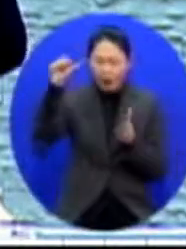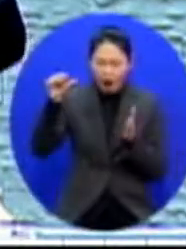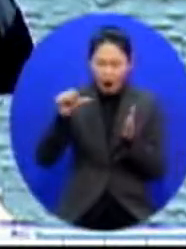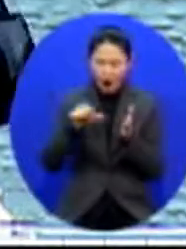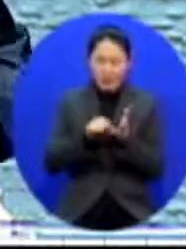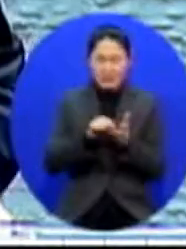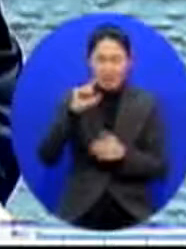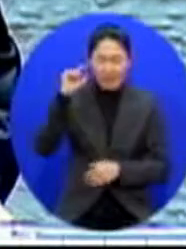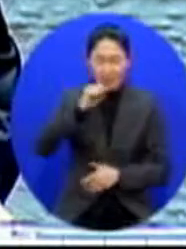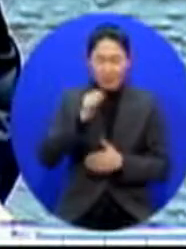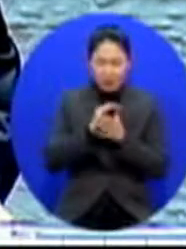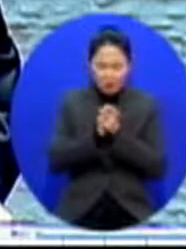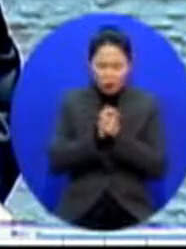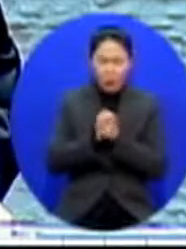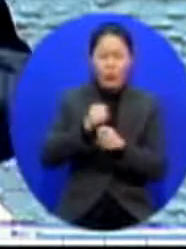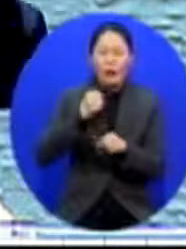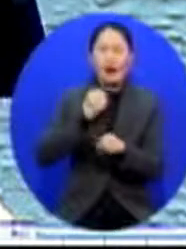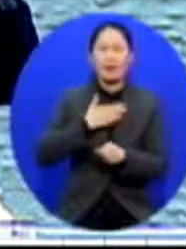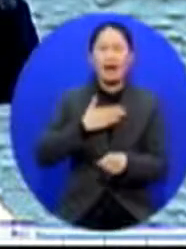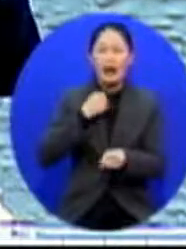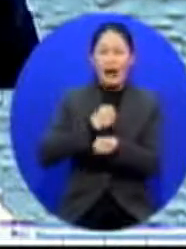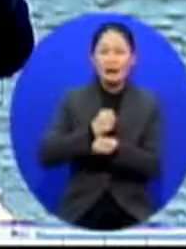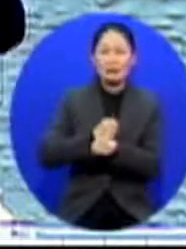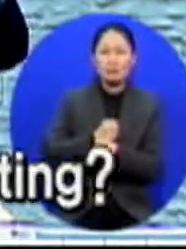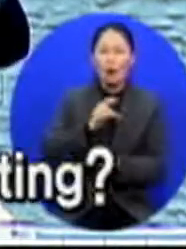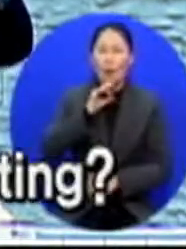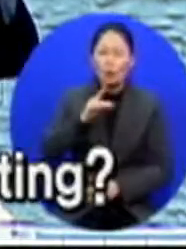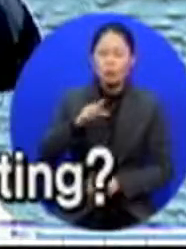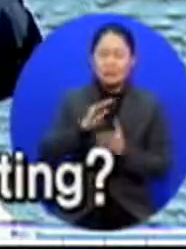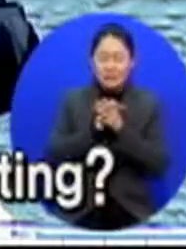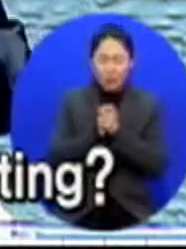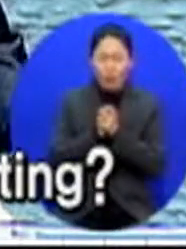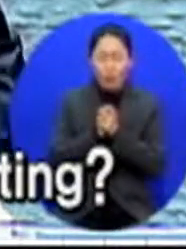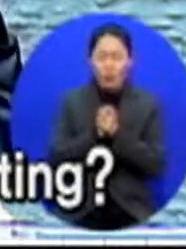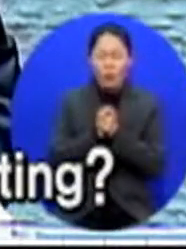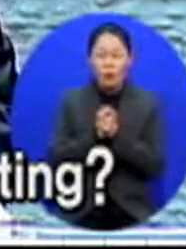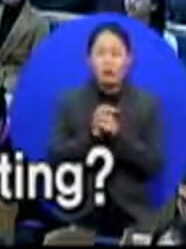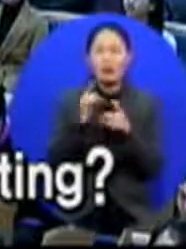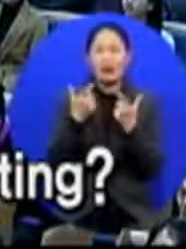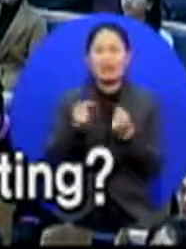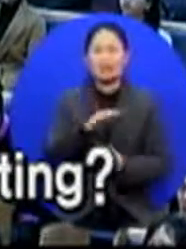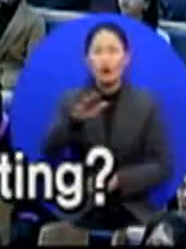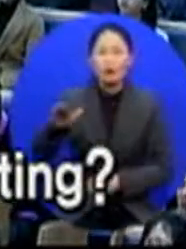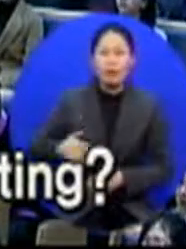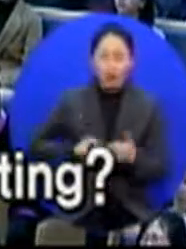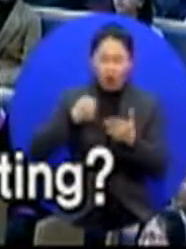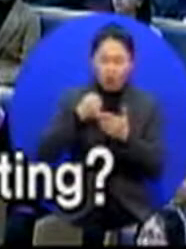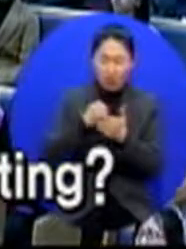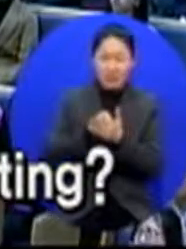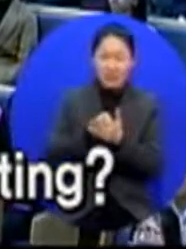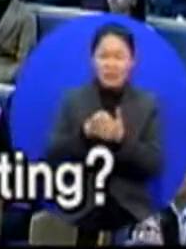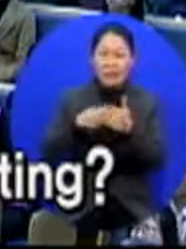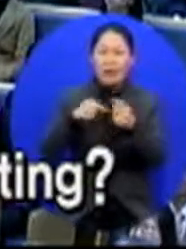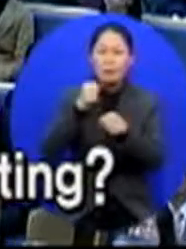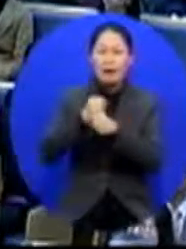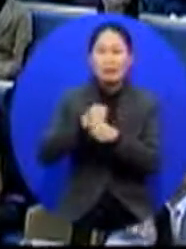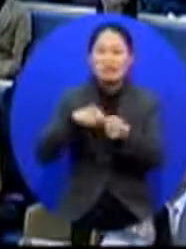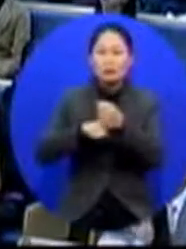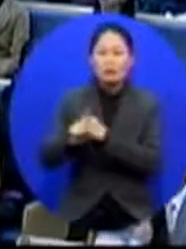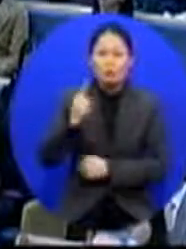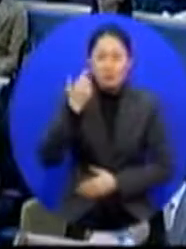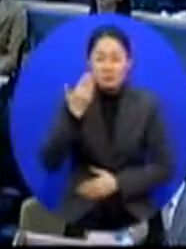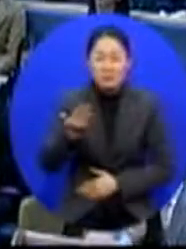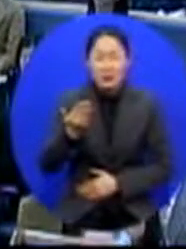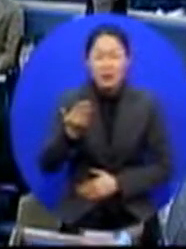새벽기도 내가 하겠습니다 오직 기도 이렇게 여러분에게 결단 하게 하는 이유가 뭘까요